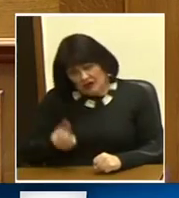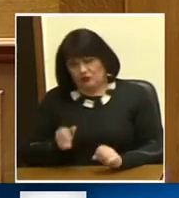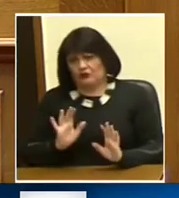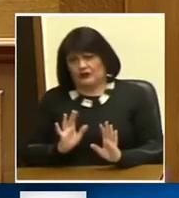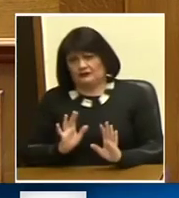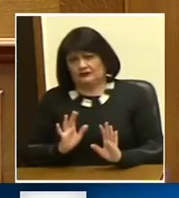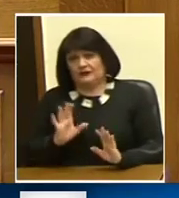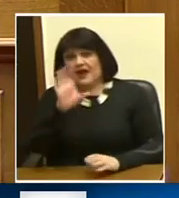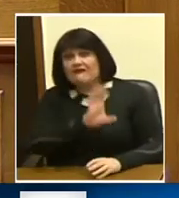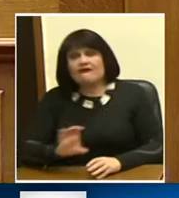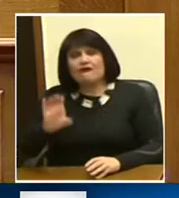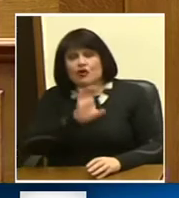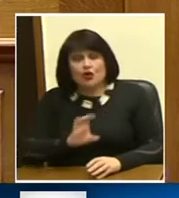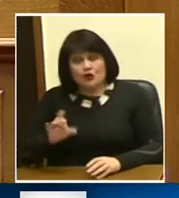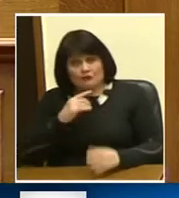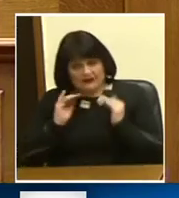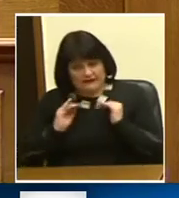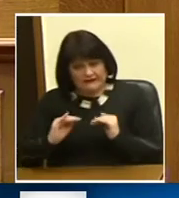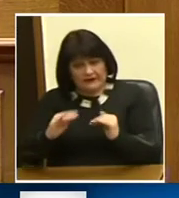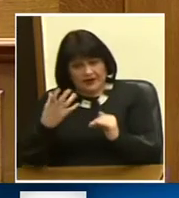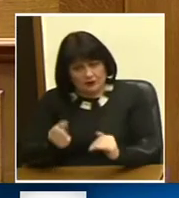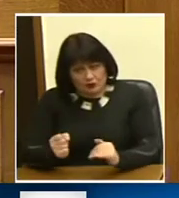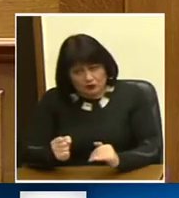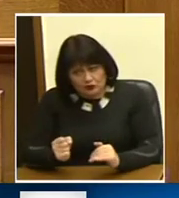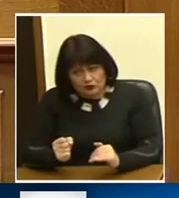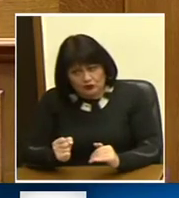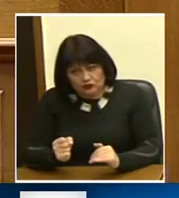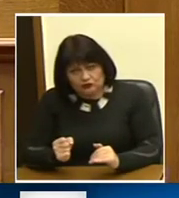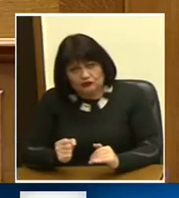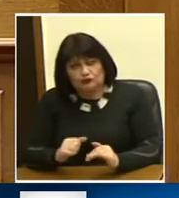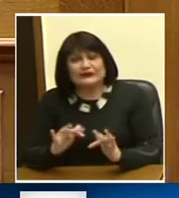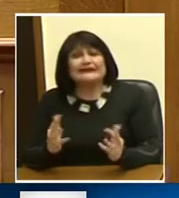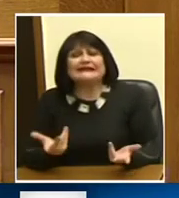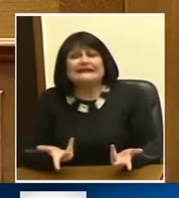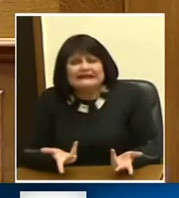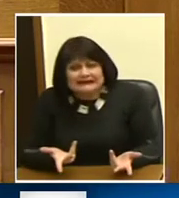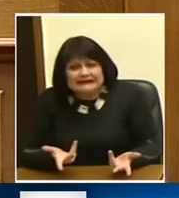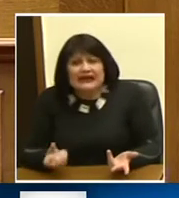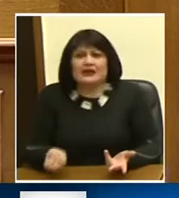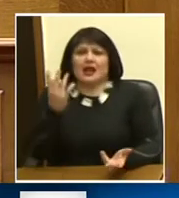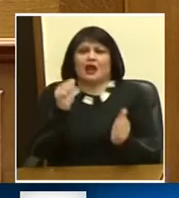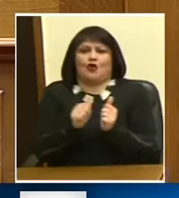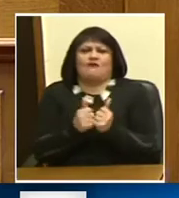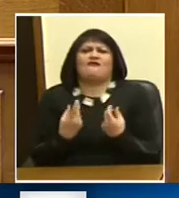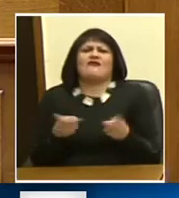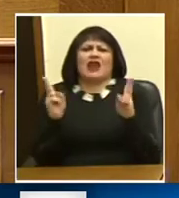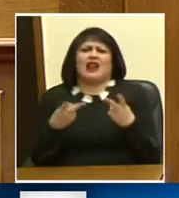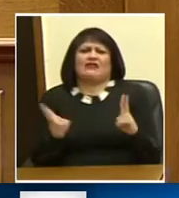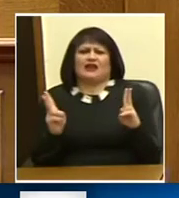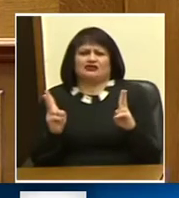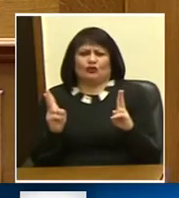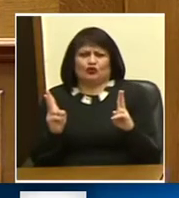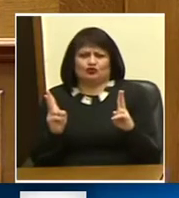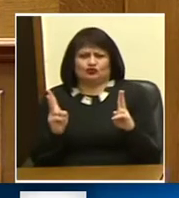όλη την Ευρώπη και εξακολουθούμε να έχουμε επέλαση ενός νεοφιλελευθερισμού που